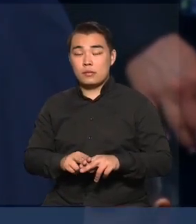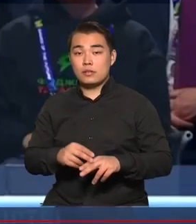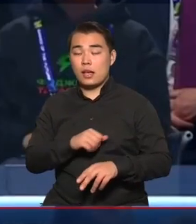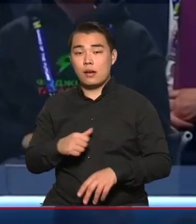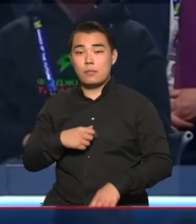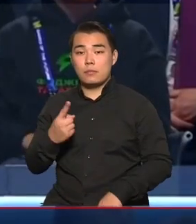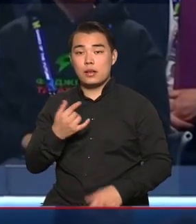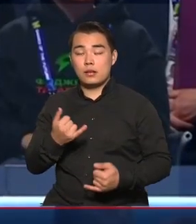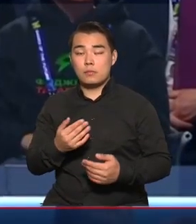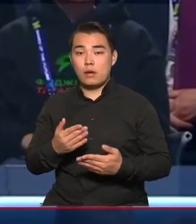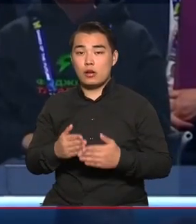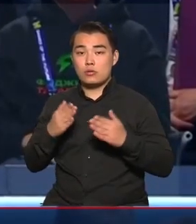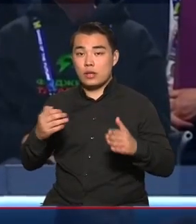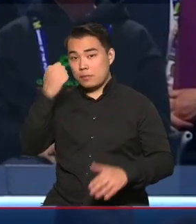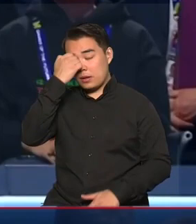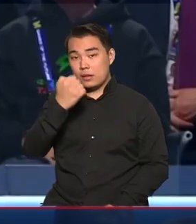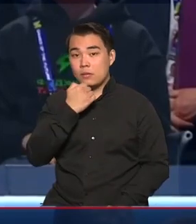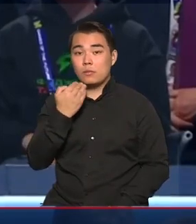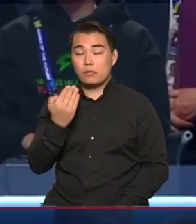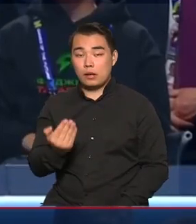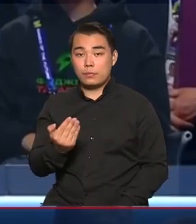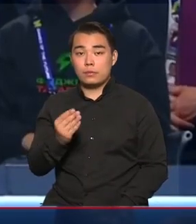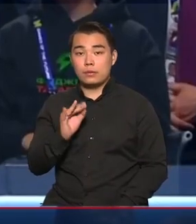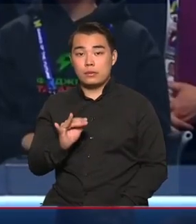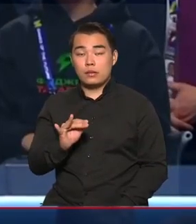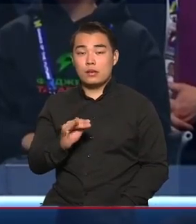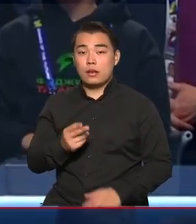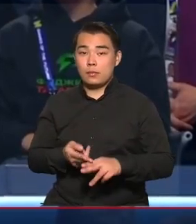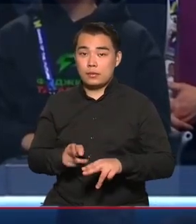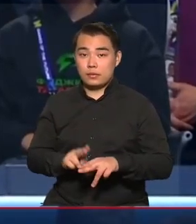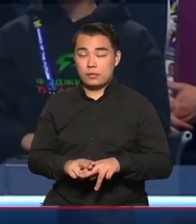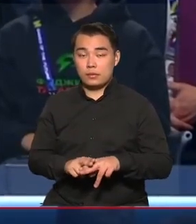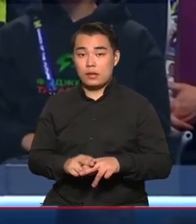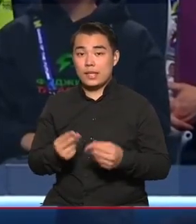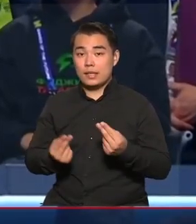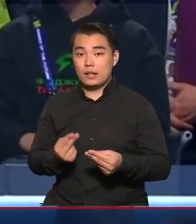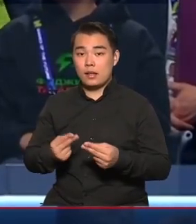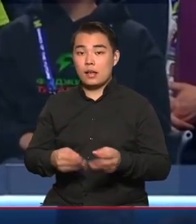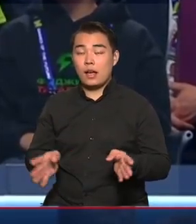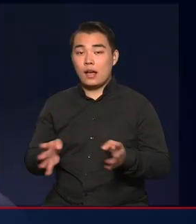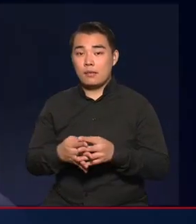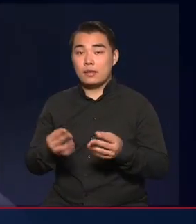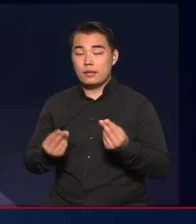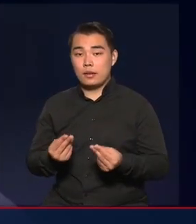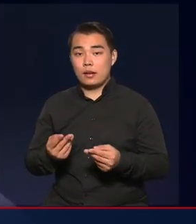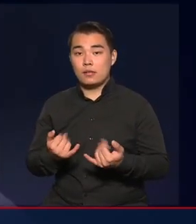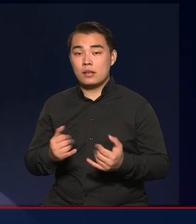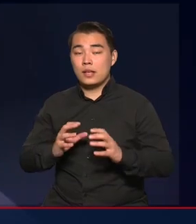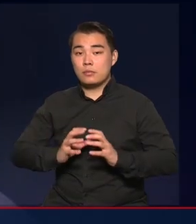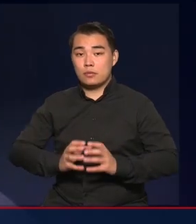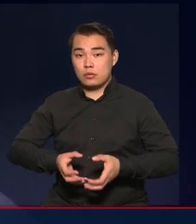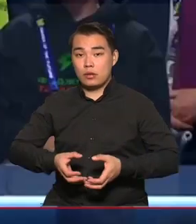сізге үлкен ризашылымды білдіргім келеді. Бұл ойын бірегей ойын.